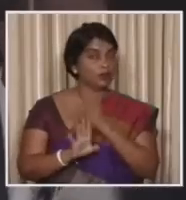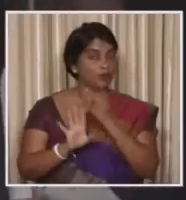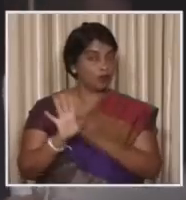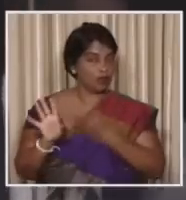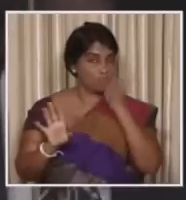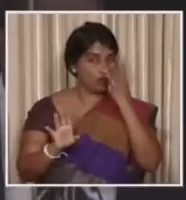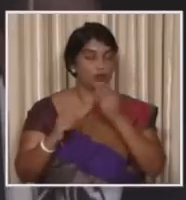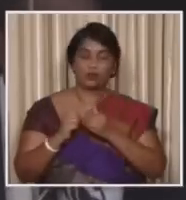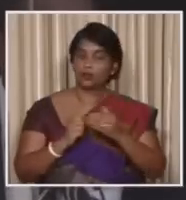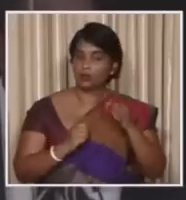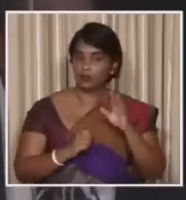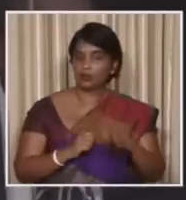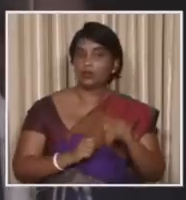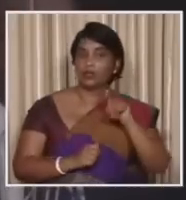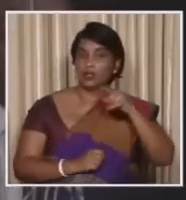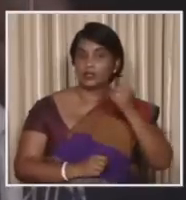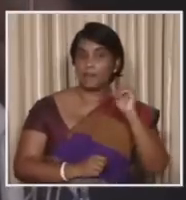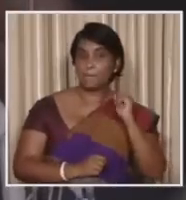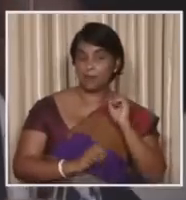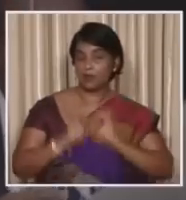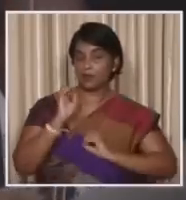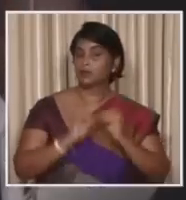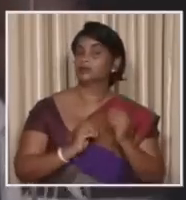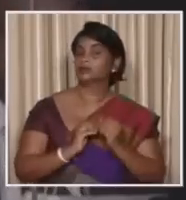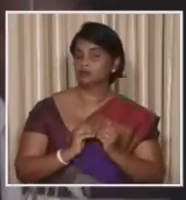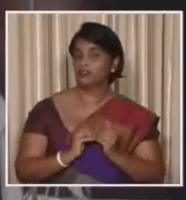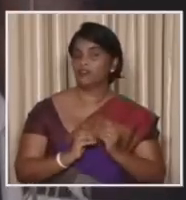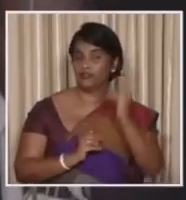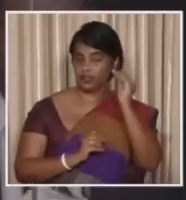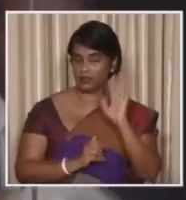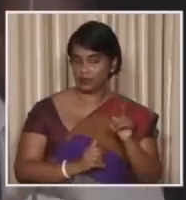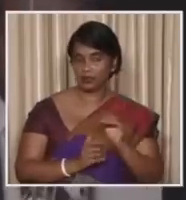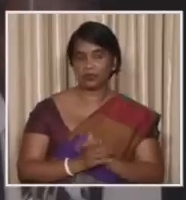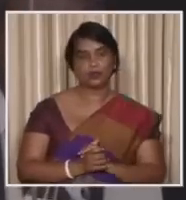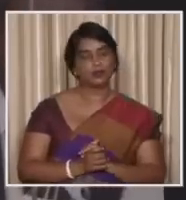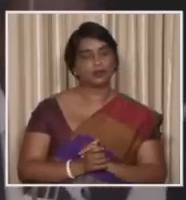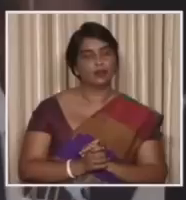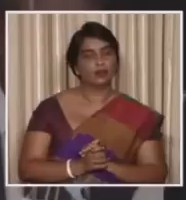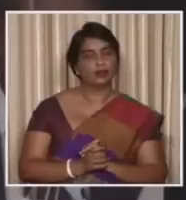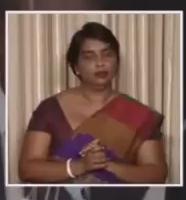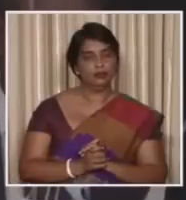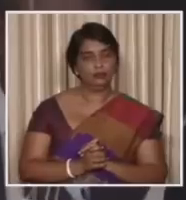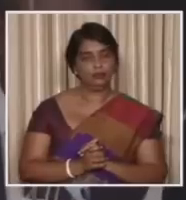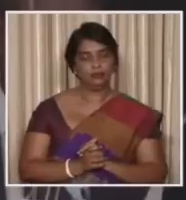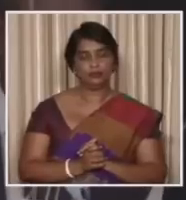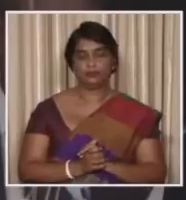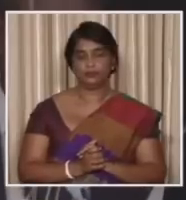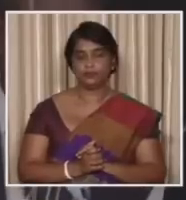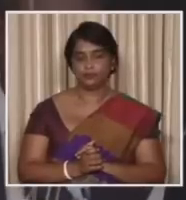3 ඇතුළත 100%150%කින් විතර වැඩි වෙලා තියෙනවා